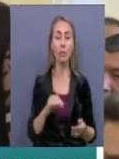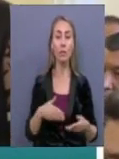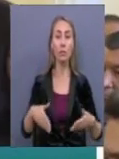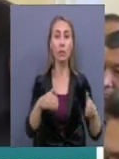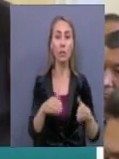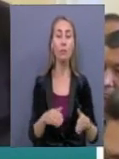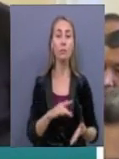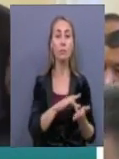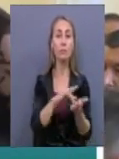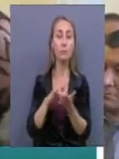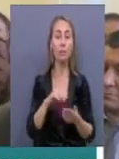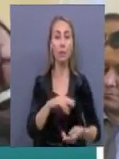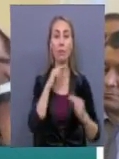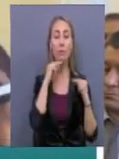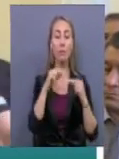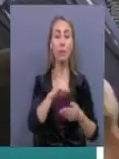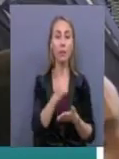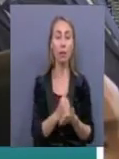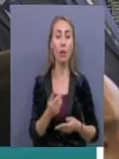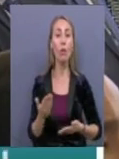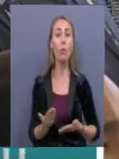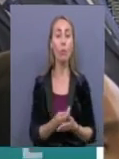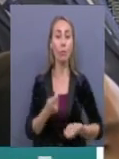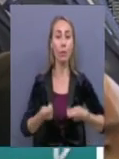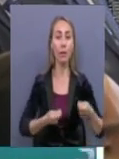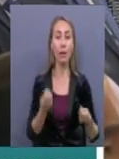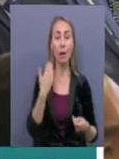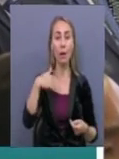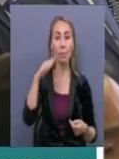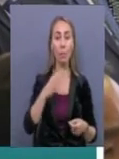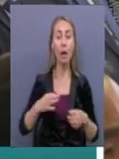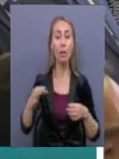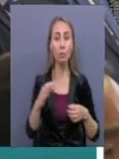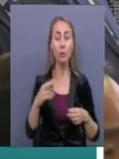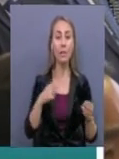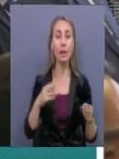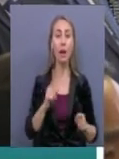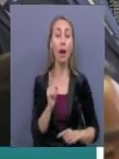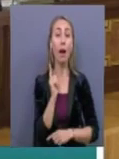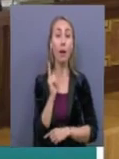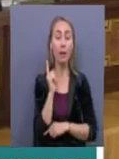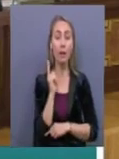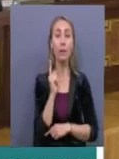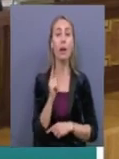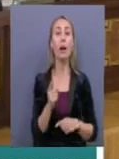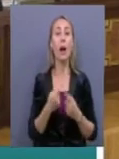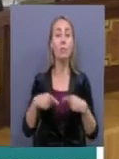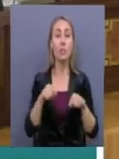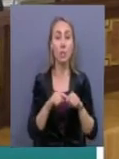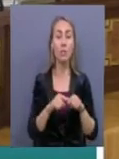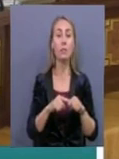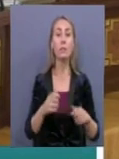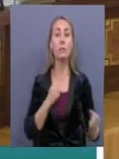Облыстық қоғамдық денсаулық сақтау департаментінің жаңа басшысы Айнагүл Мусинаға туристік аймақтардағы қоғамдық тамақтандыру мекемелерінің тазалығын бақылауға